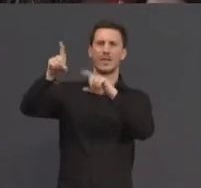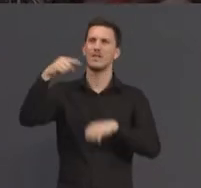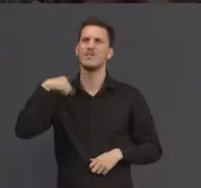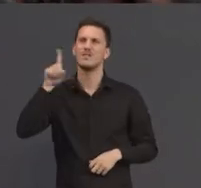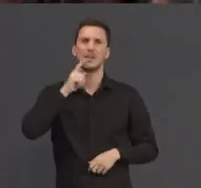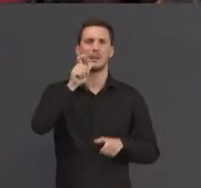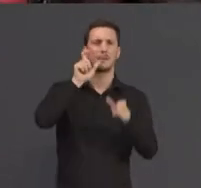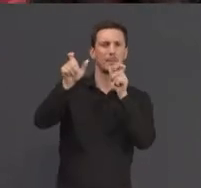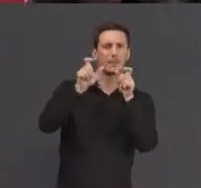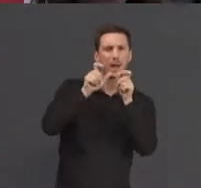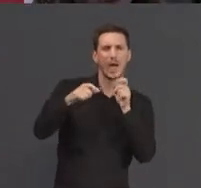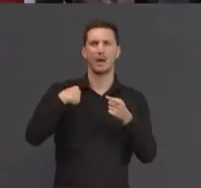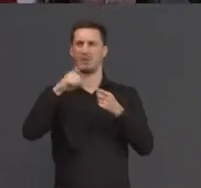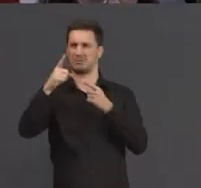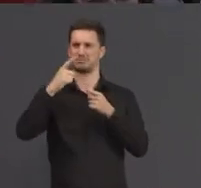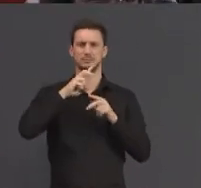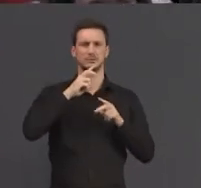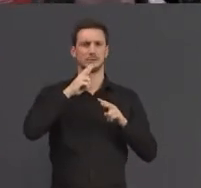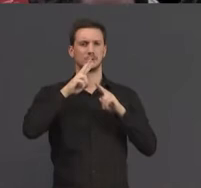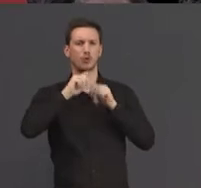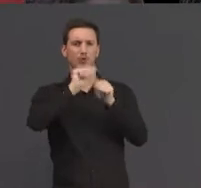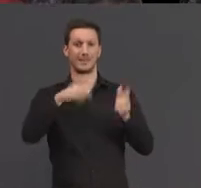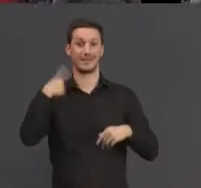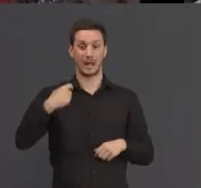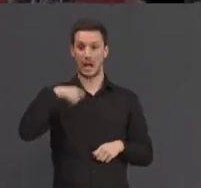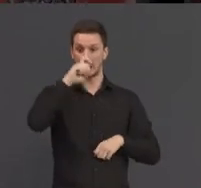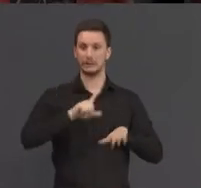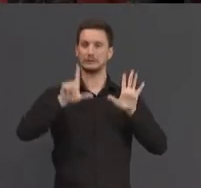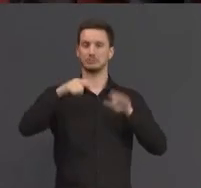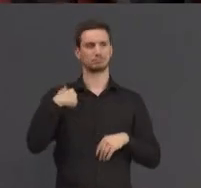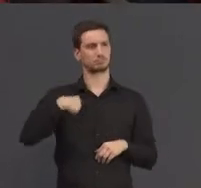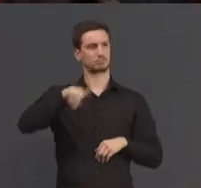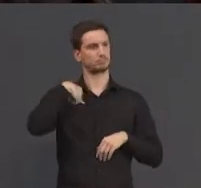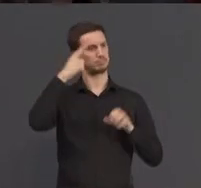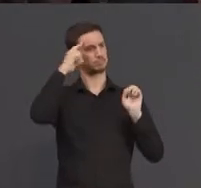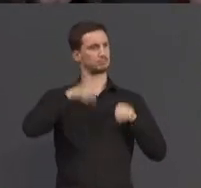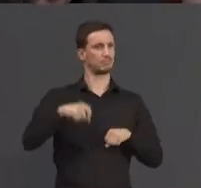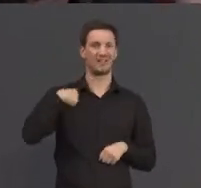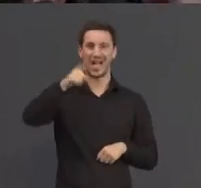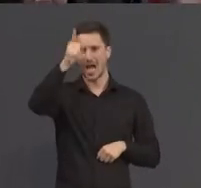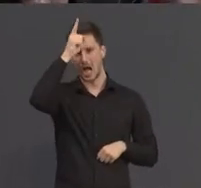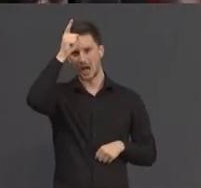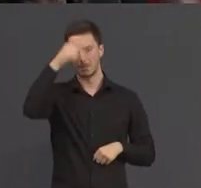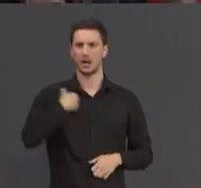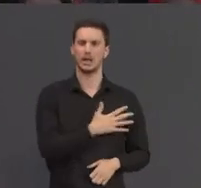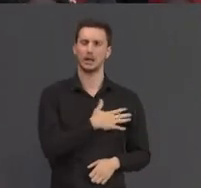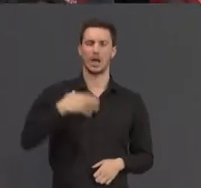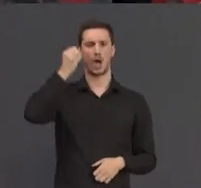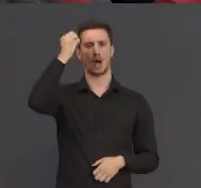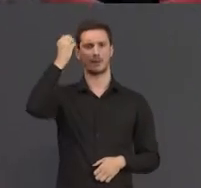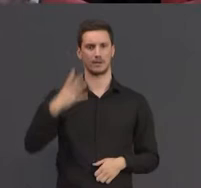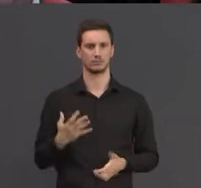pronunciar petit déjeuner. I quan tenia 7 anys vaig decidir que em faria gràcia aprendre alemany. I una de